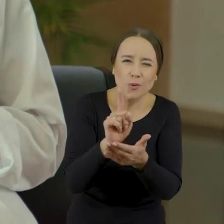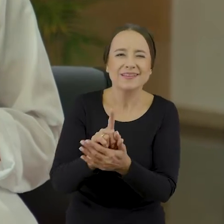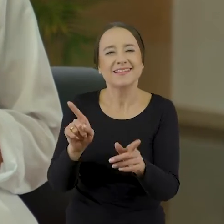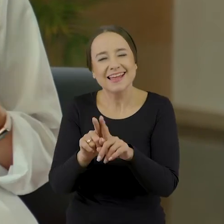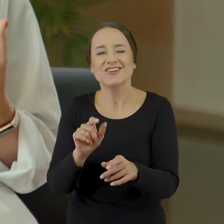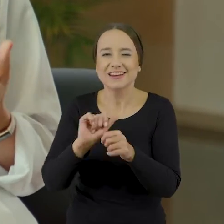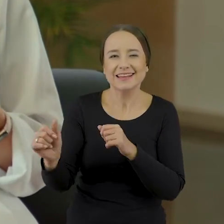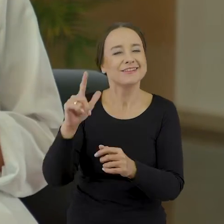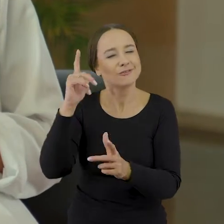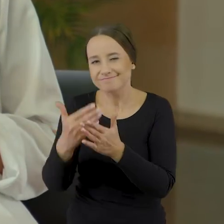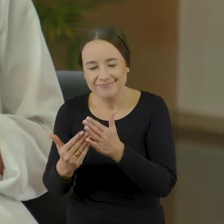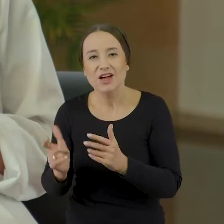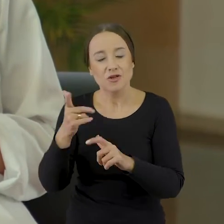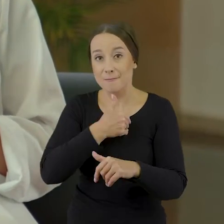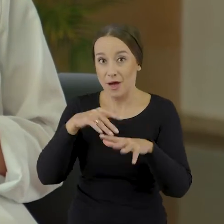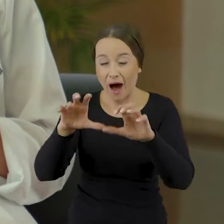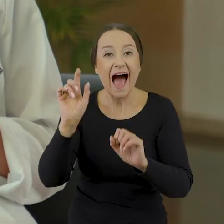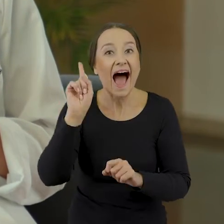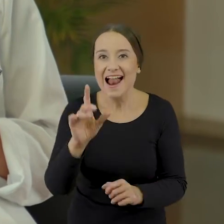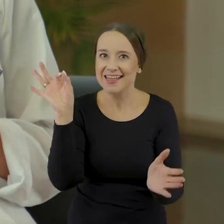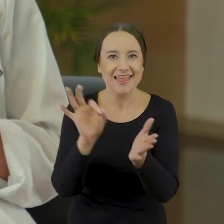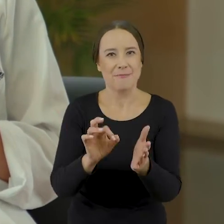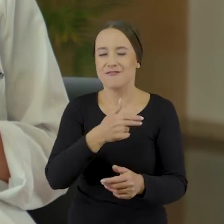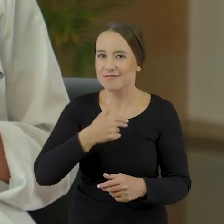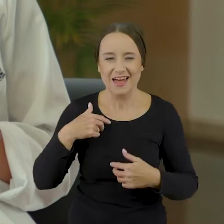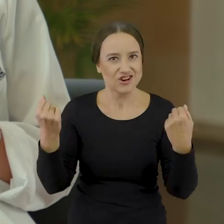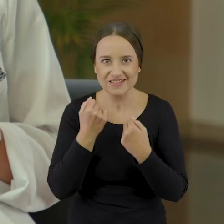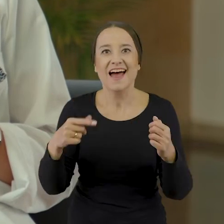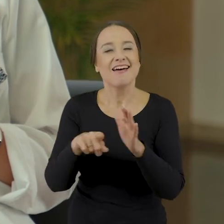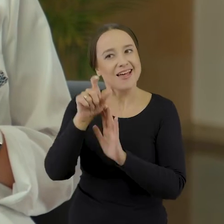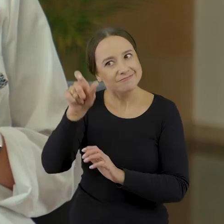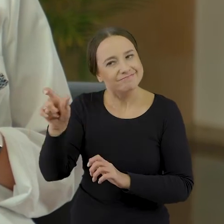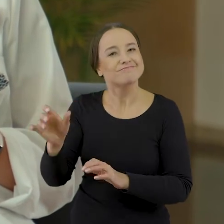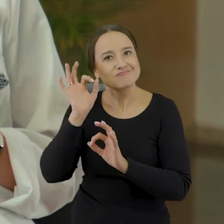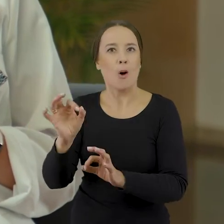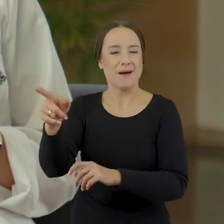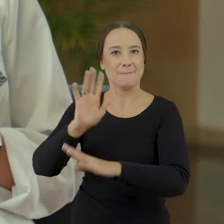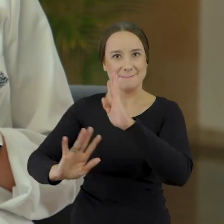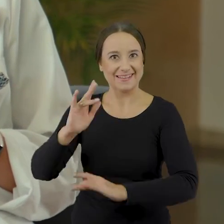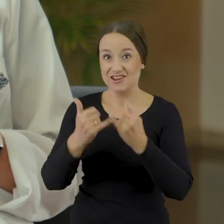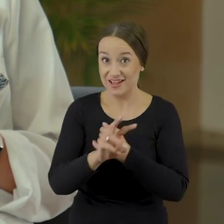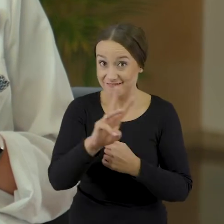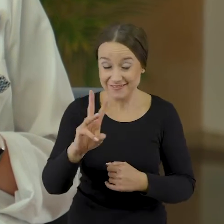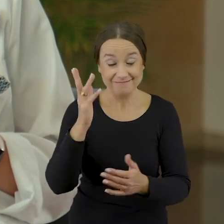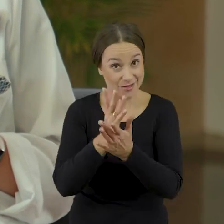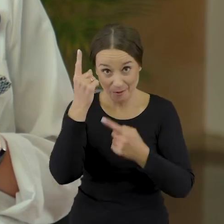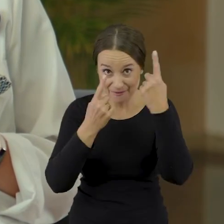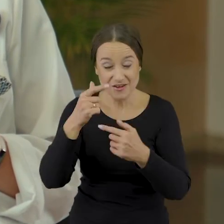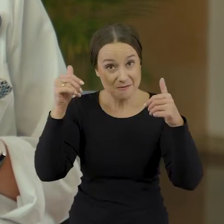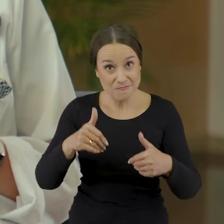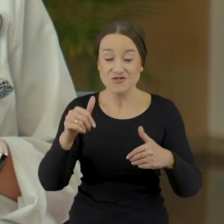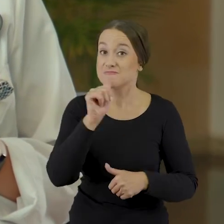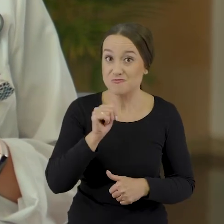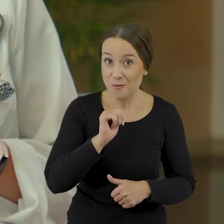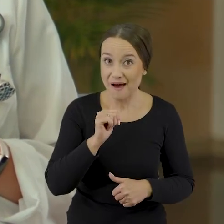są gdzieś małe porażki które my tak odbieram ale na pewno jest to zawsze nasze działanie dla dobra pacjentów więc jeżeli tylko myślicie że